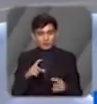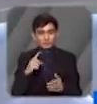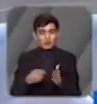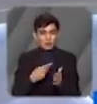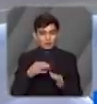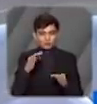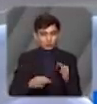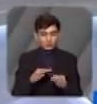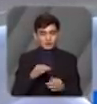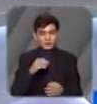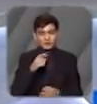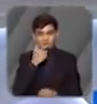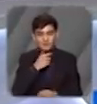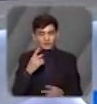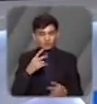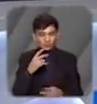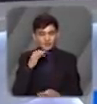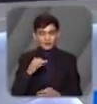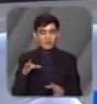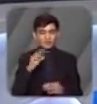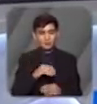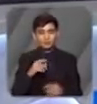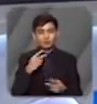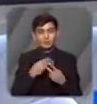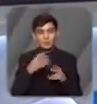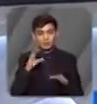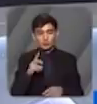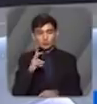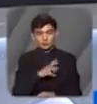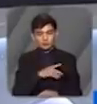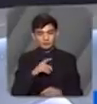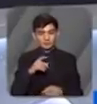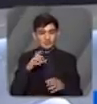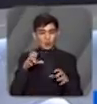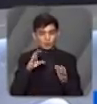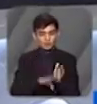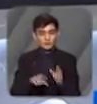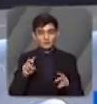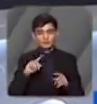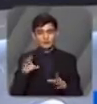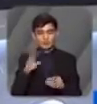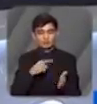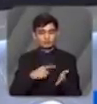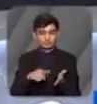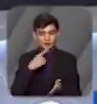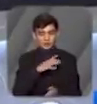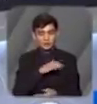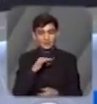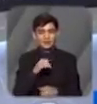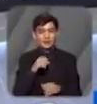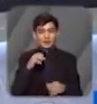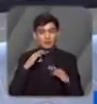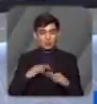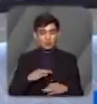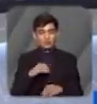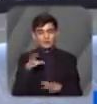жүргізілуін және де түрмеде отырған саяси тұтқындарды бостандыққа шығаруды талап етті. Алайда прокуратура рұқсат етілмеген митингке